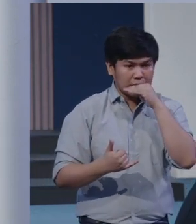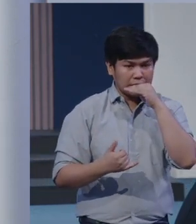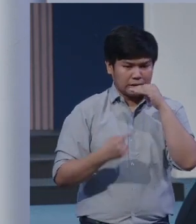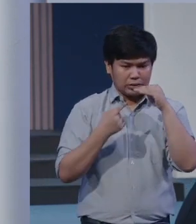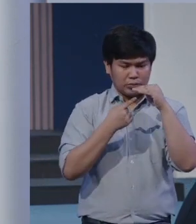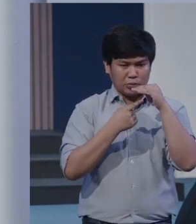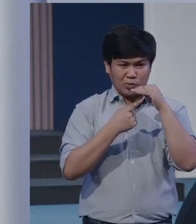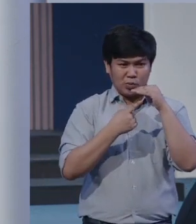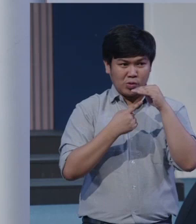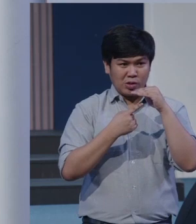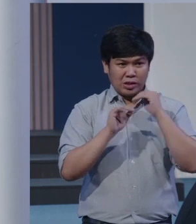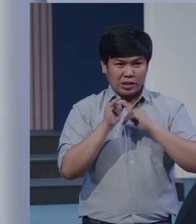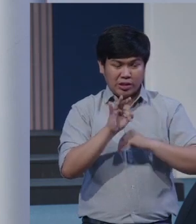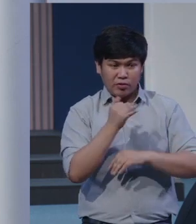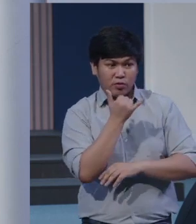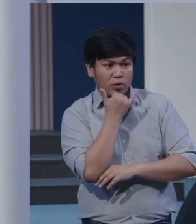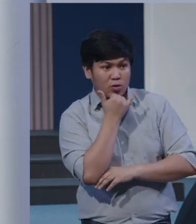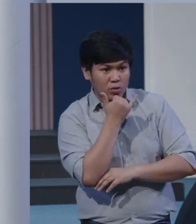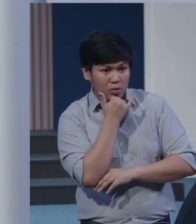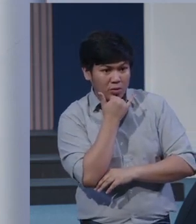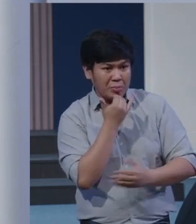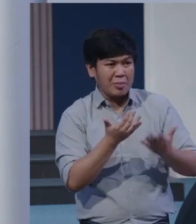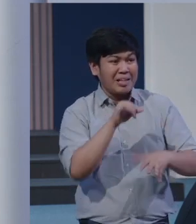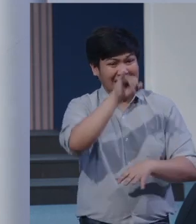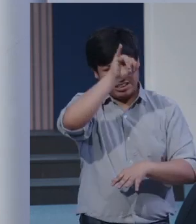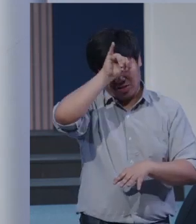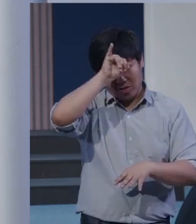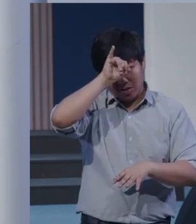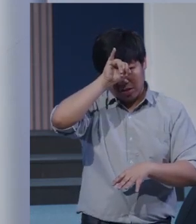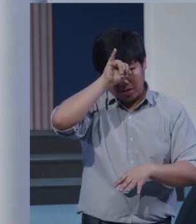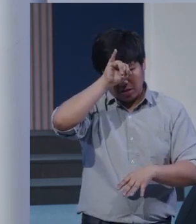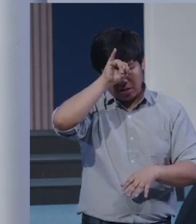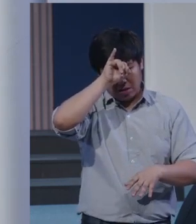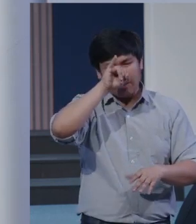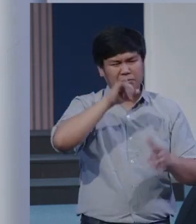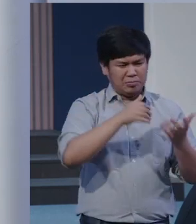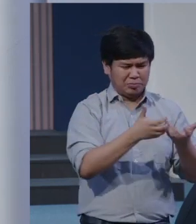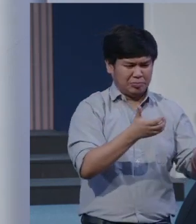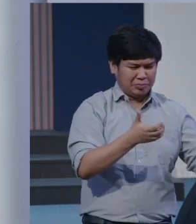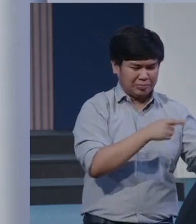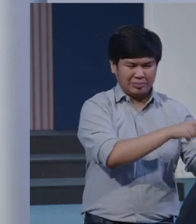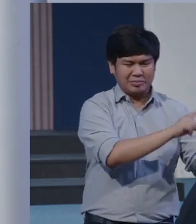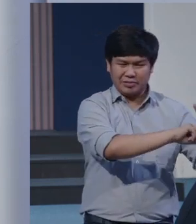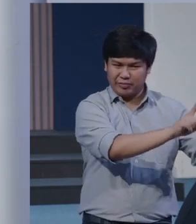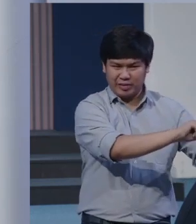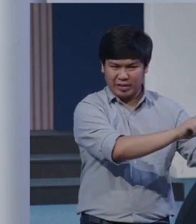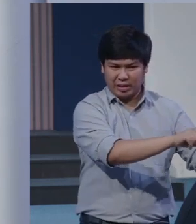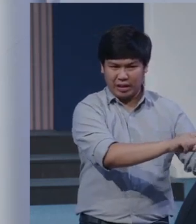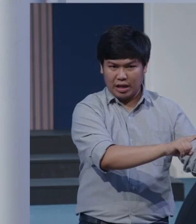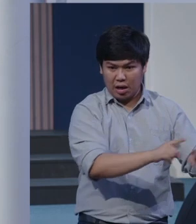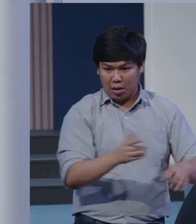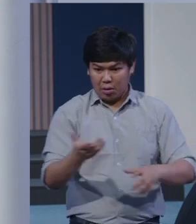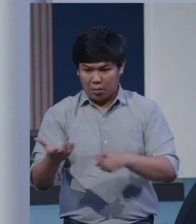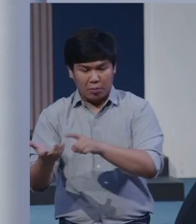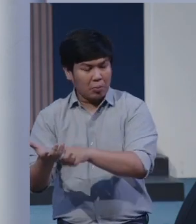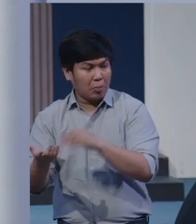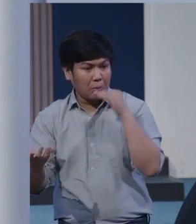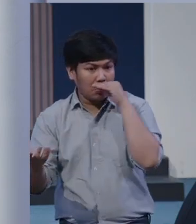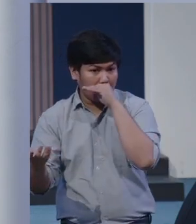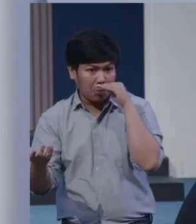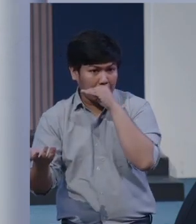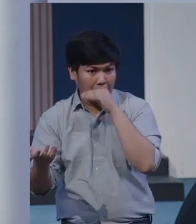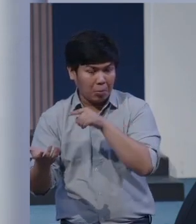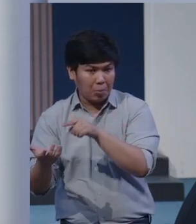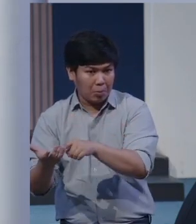ma-dead kung minsan mali lang ang impormasyon hindi lang alam nung nagsabi na yung